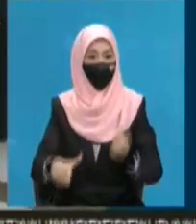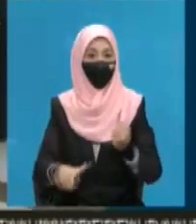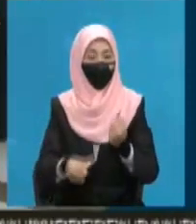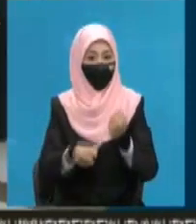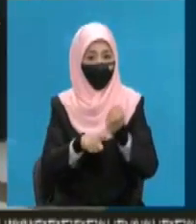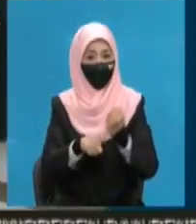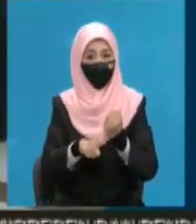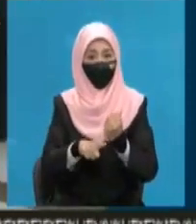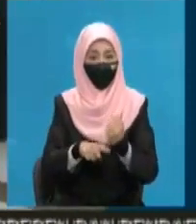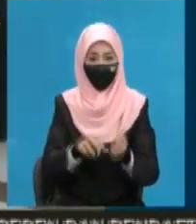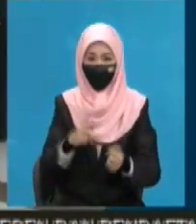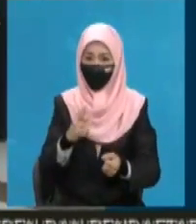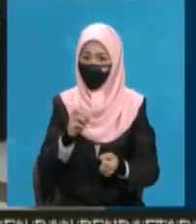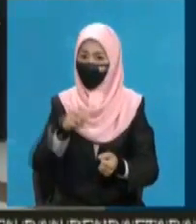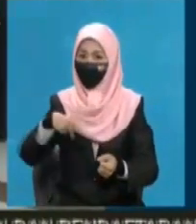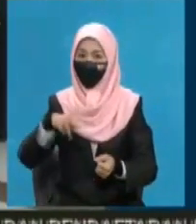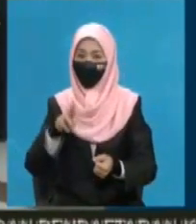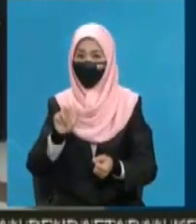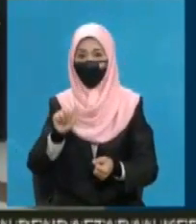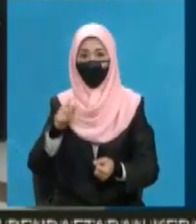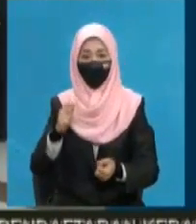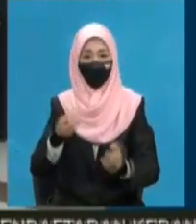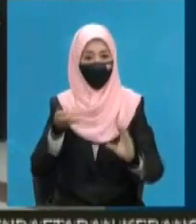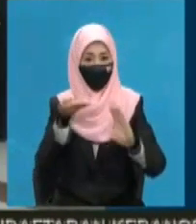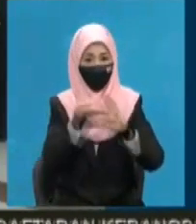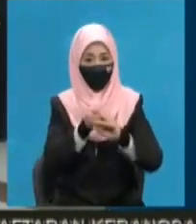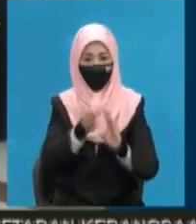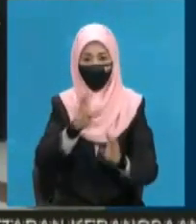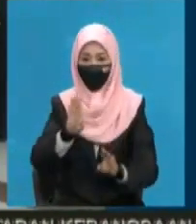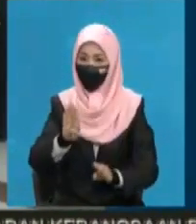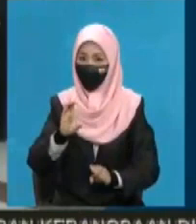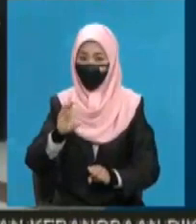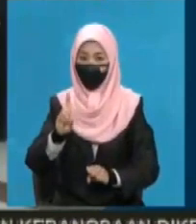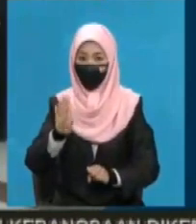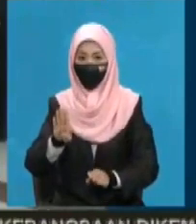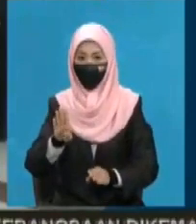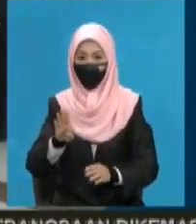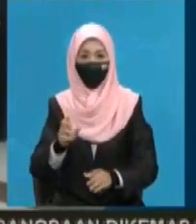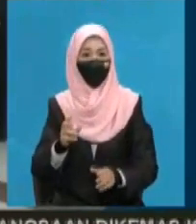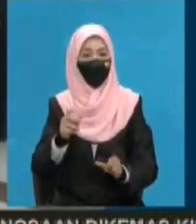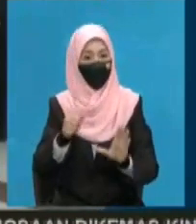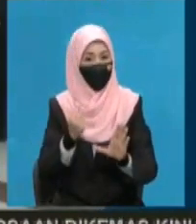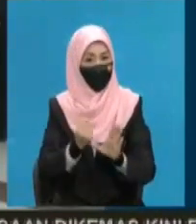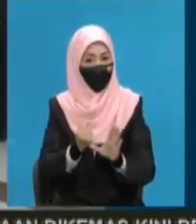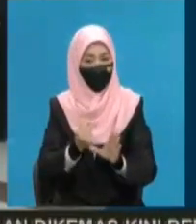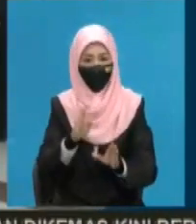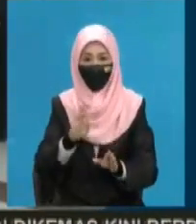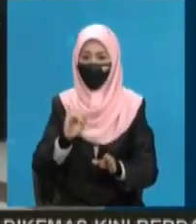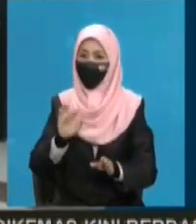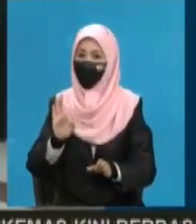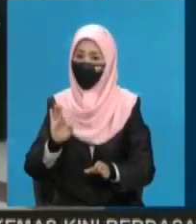perkembangan koperasi Brunei Darussalam Central Bank BD CB100 pemangku kedopok gawai eksekutif b.liv